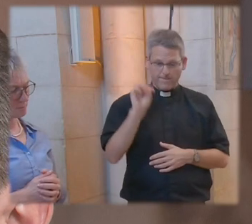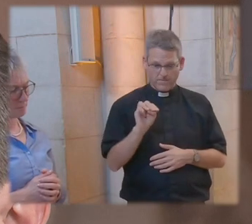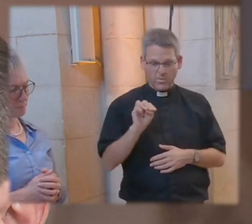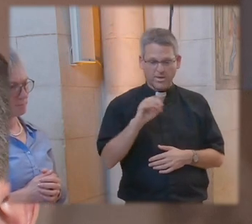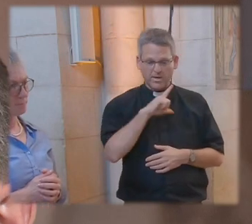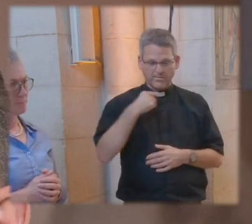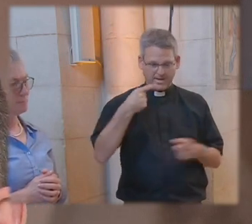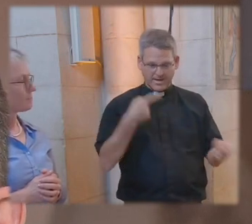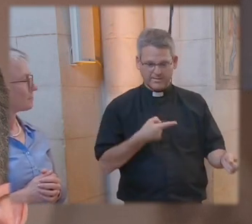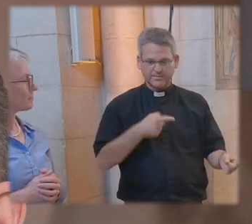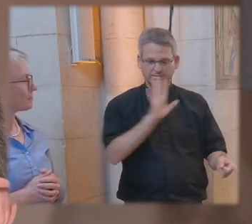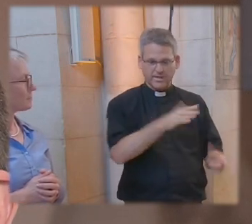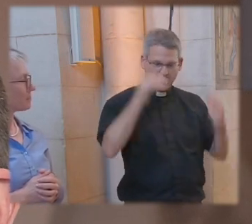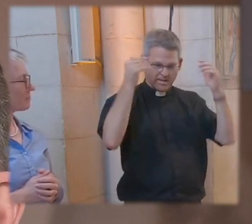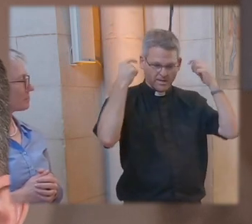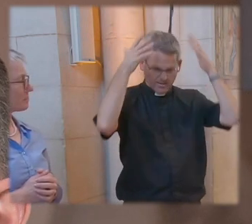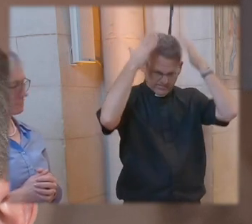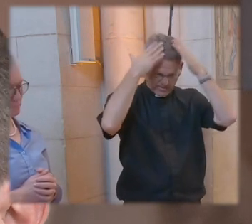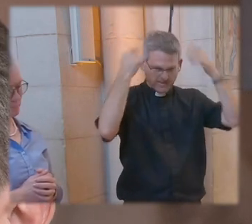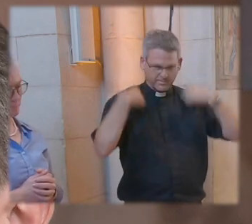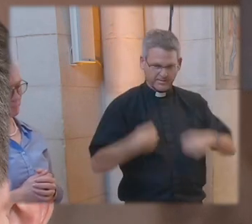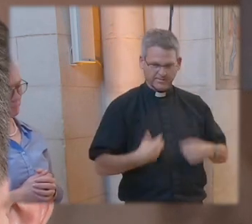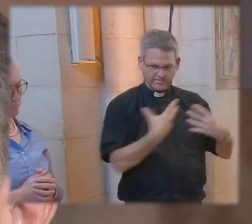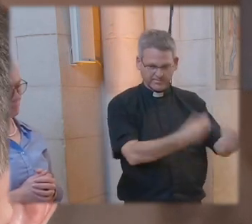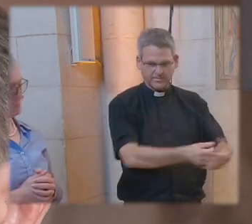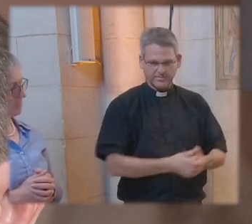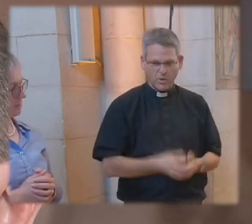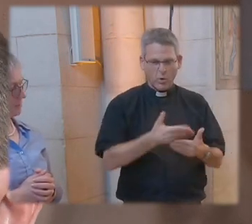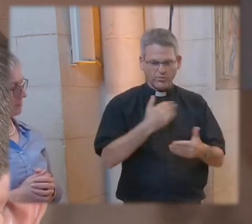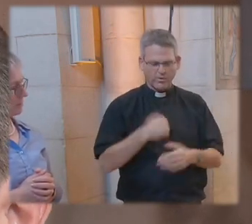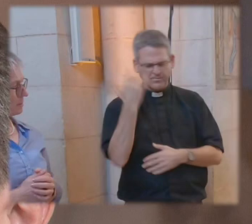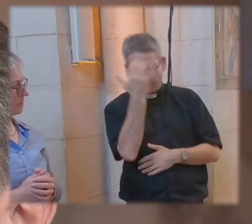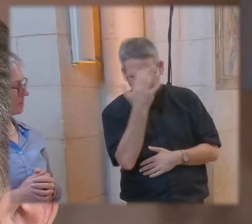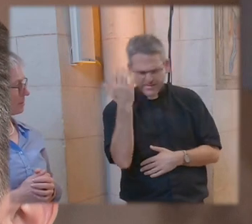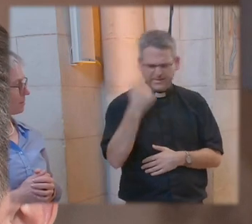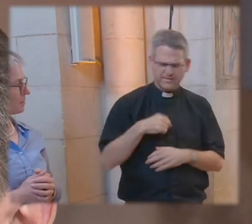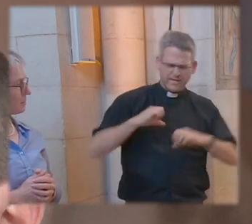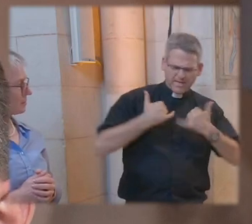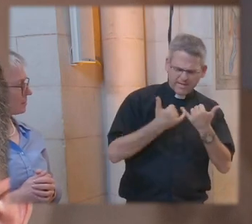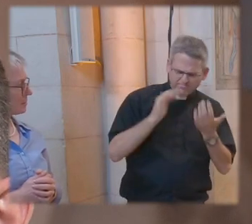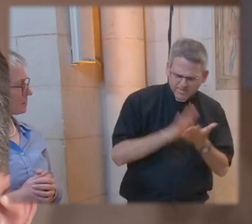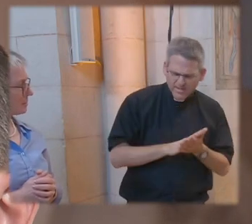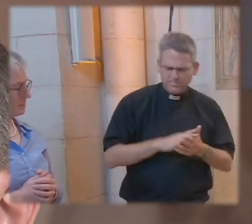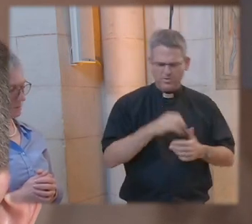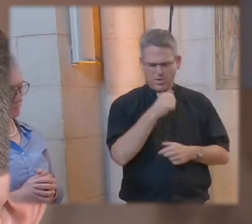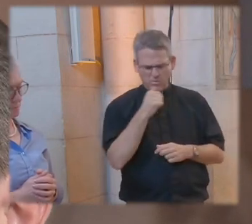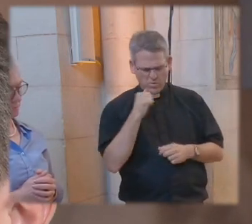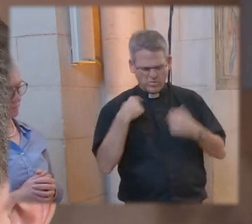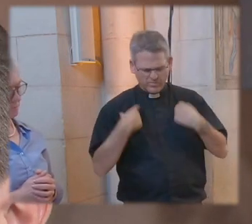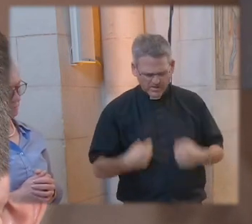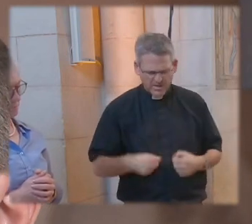Pater Henkes hat vor seiner Priesterei in Limburg mit seinem Glauben und seiner Berufung stark gerungen.